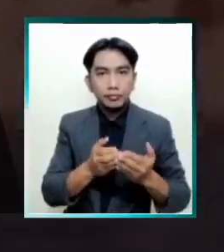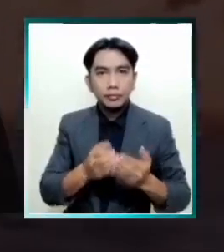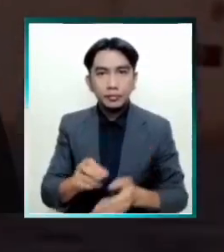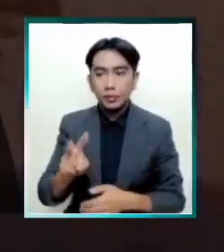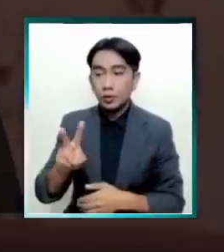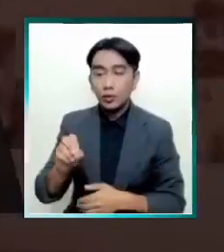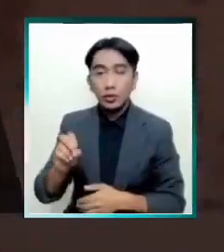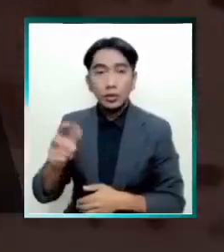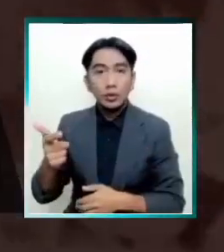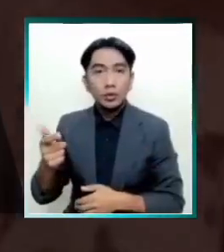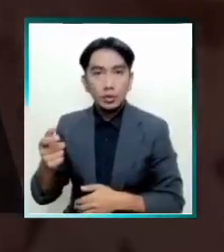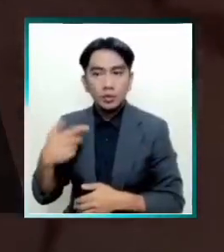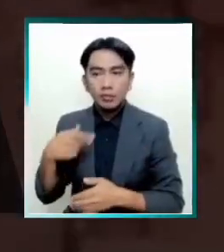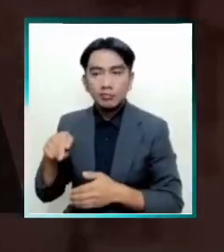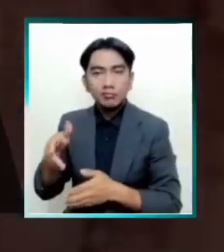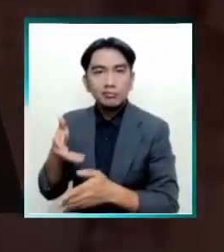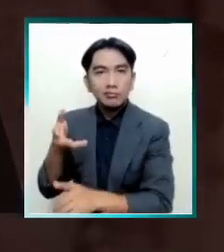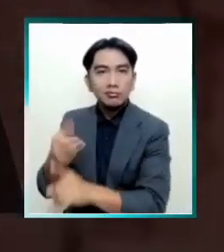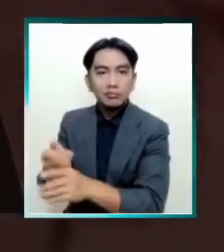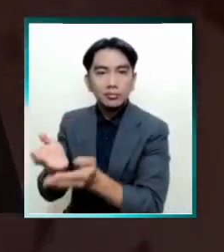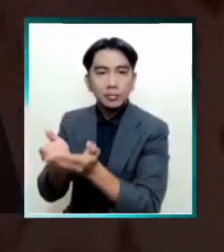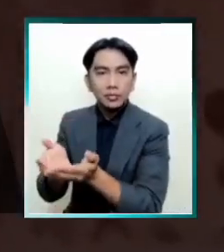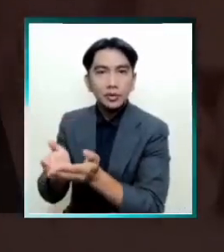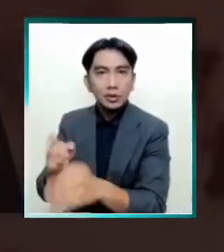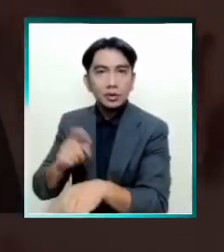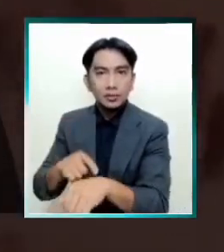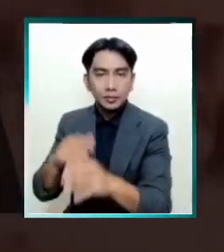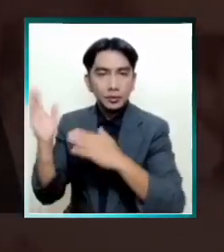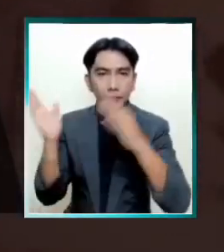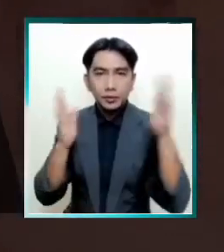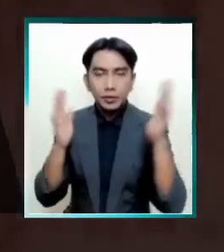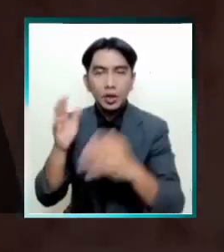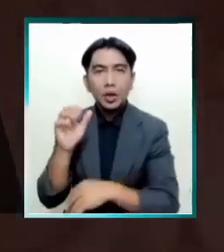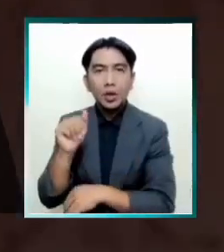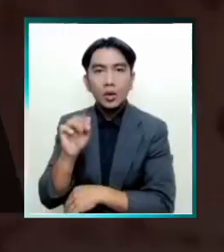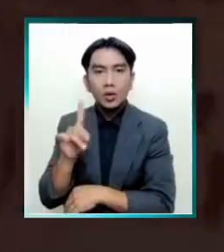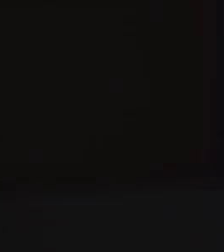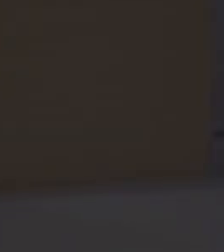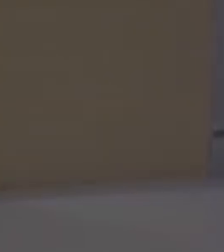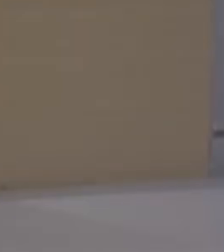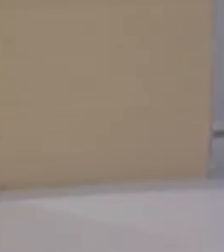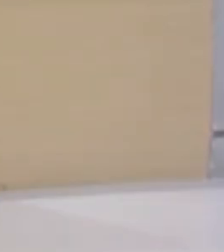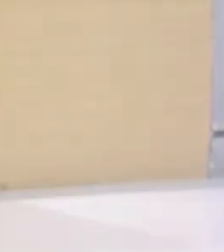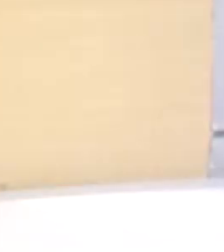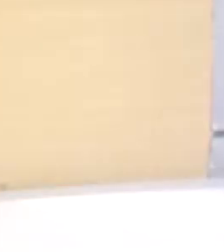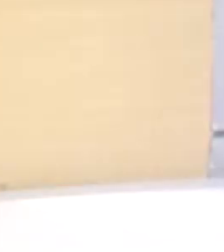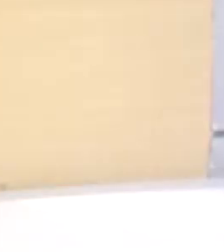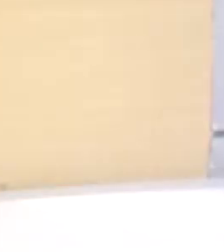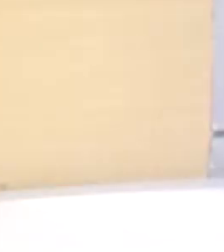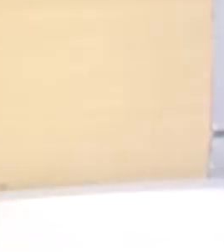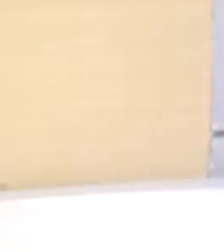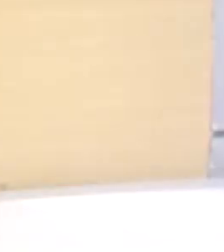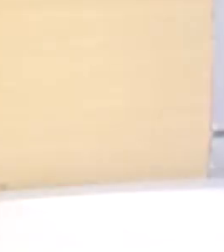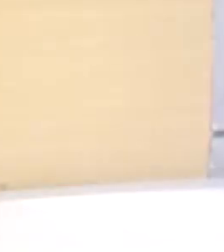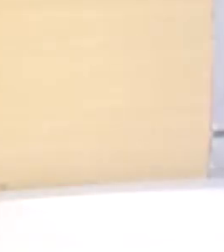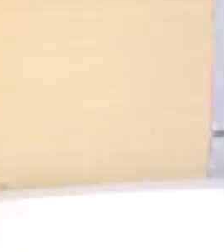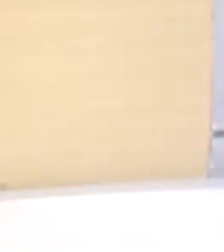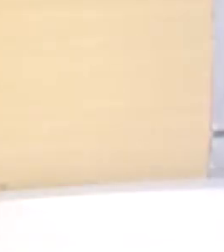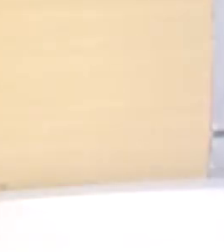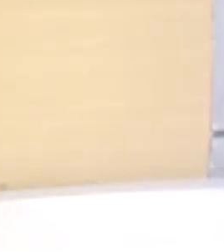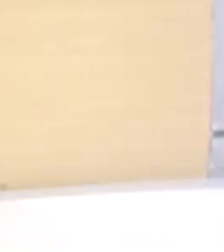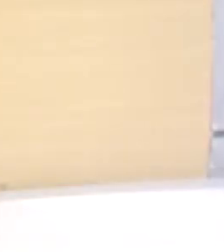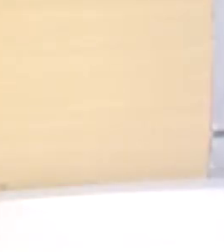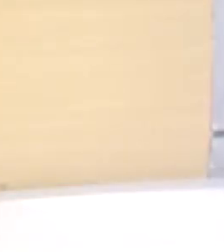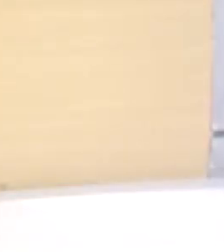ang barko sa kasagsagan ng Bagyong Odette at di pa ito natatanggal. Huwag magpahuli sa mga balitang dapat